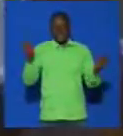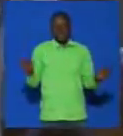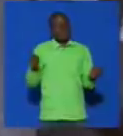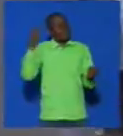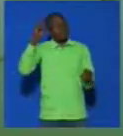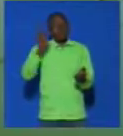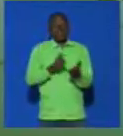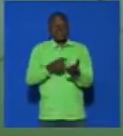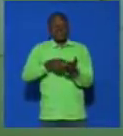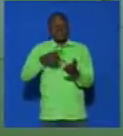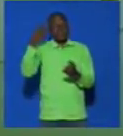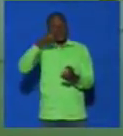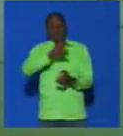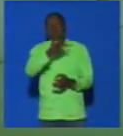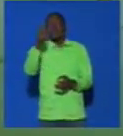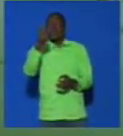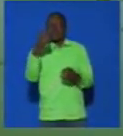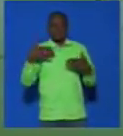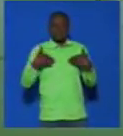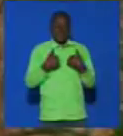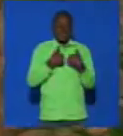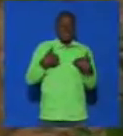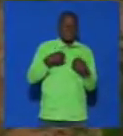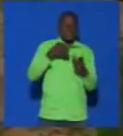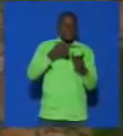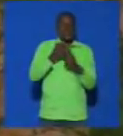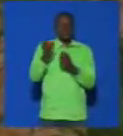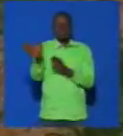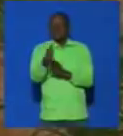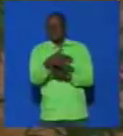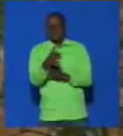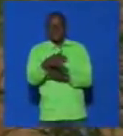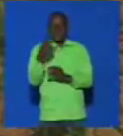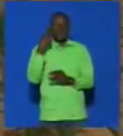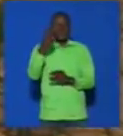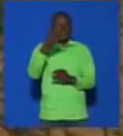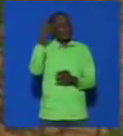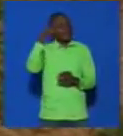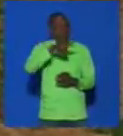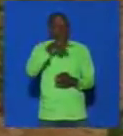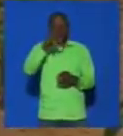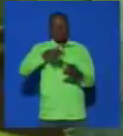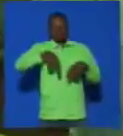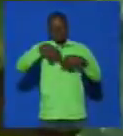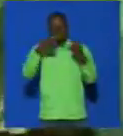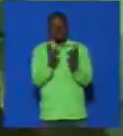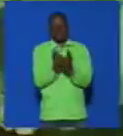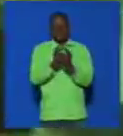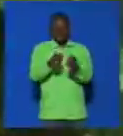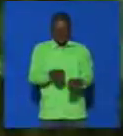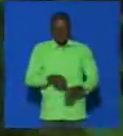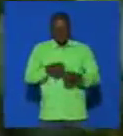le beau brun de qu'après et de bassins piscicoles sans occulter le volet agricole un laboratoire